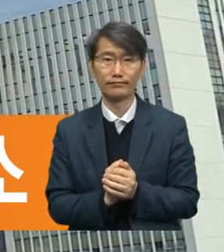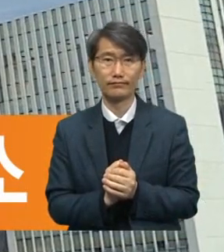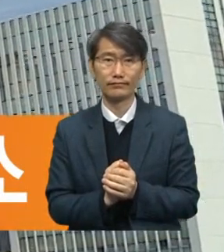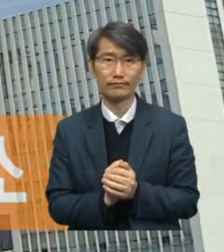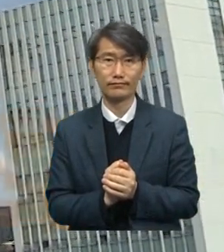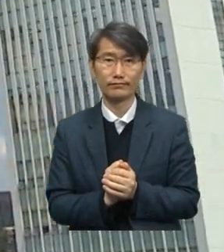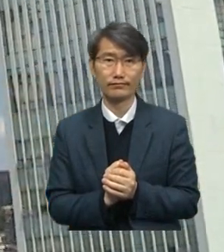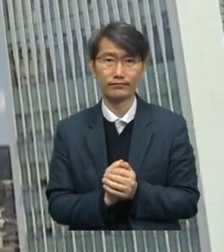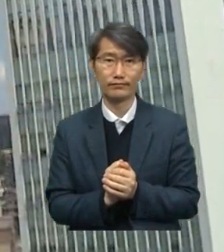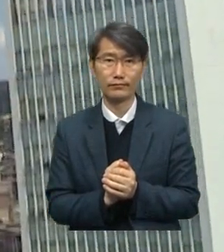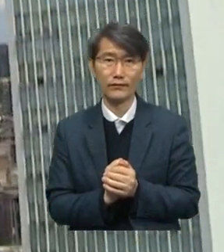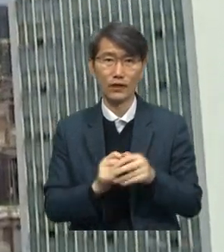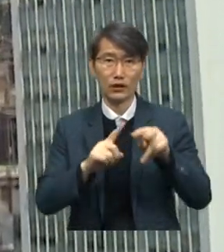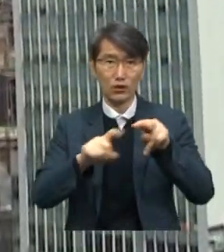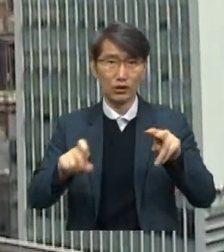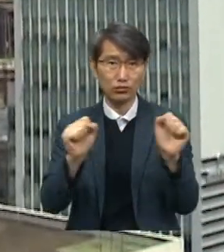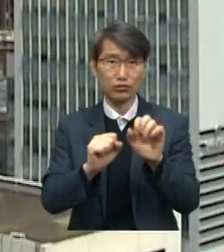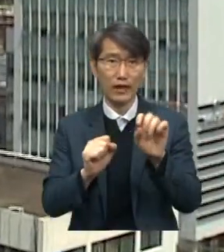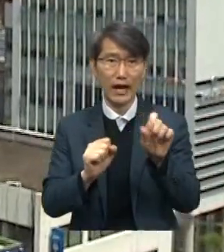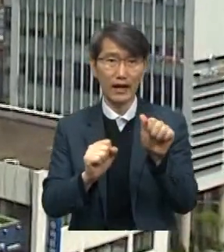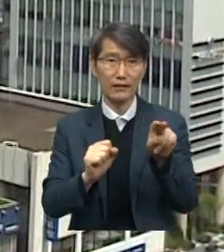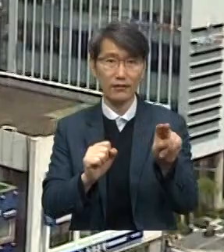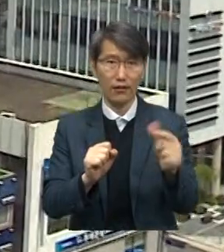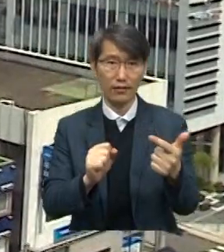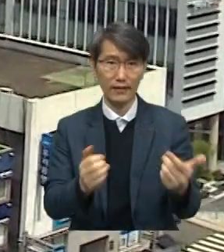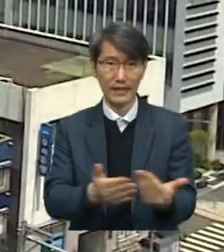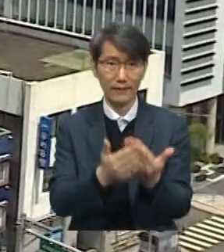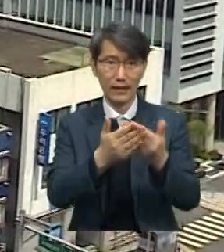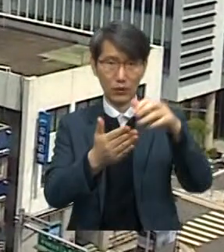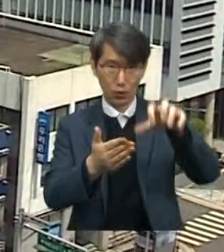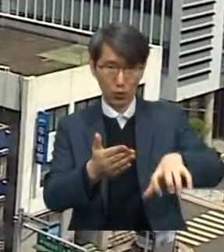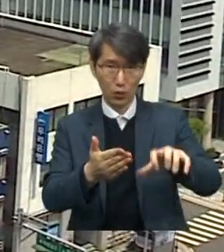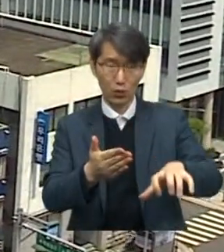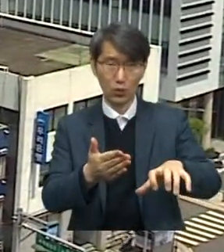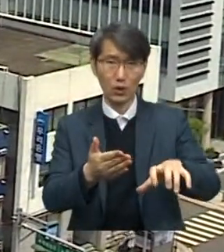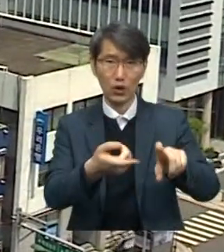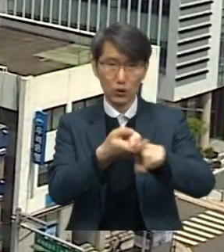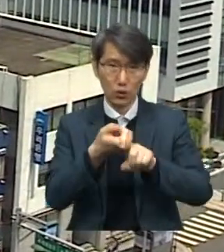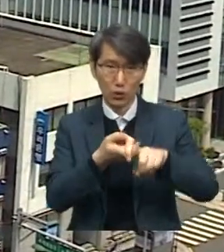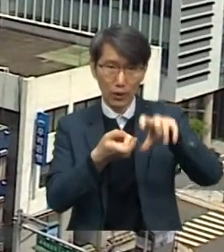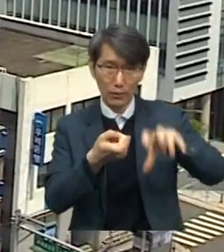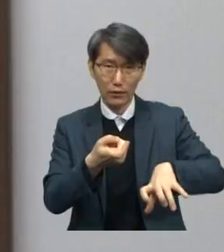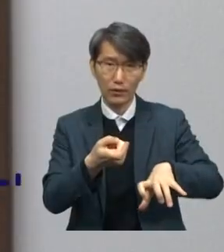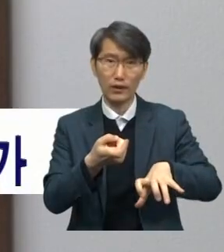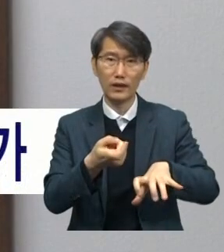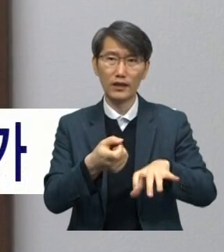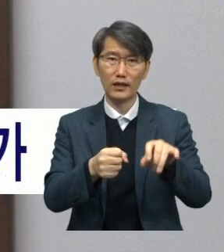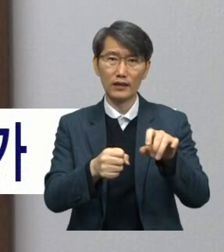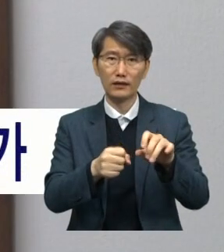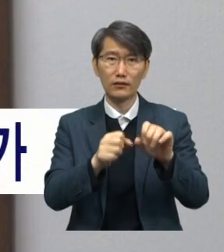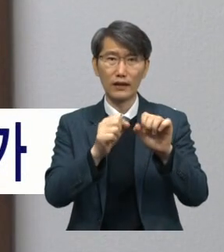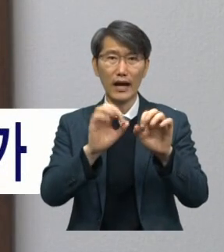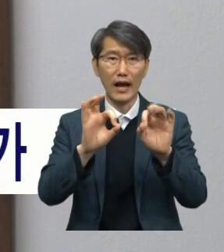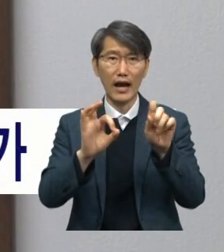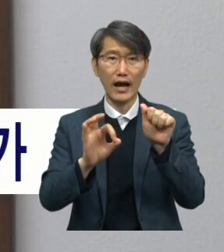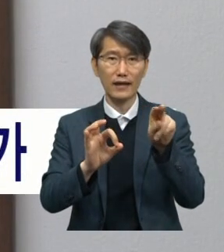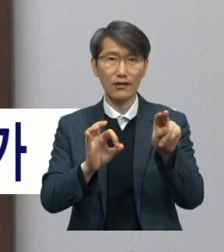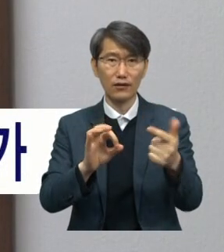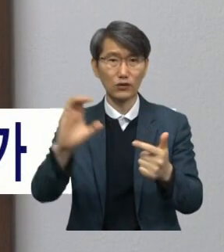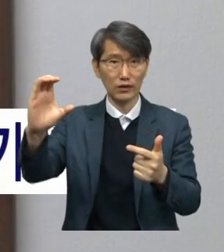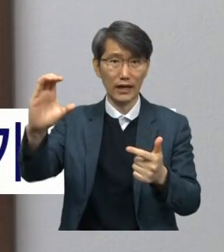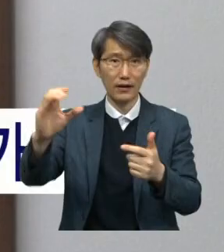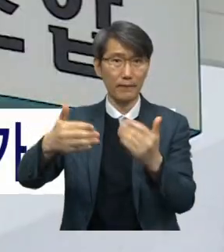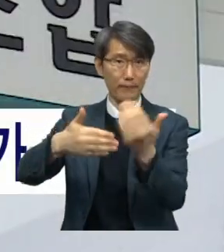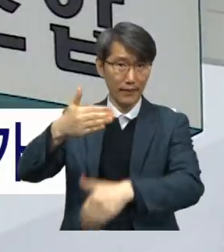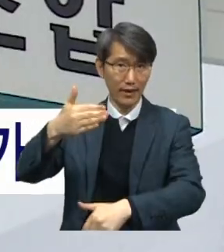기자입니다 서대문구 부가연 이구역 재개발 집입니다 재개발 조합은 별도 존치를 원한 아현동 성당을